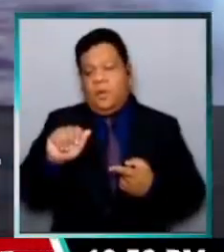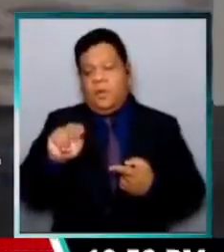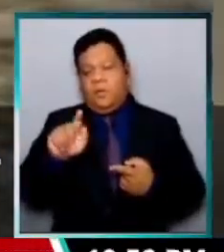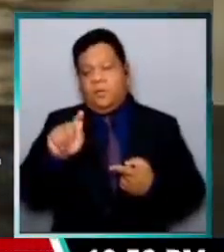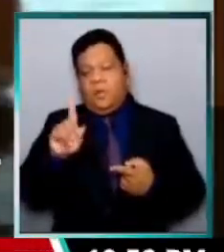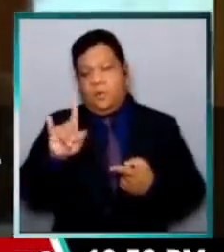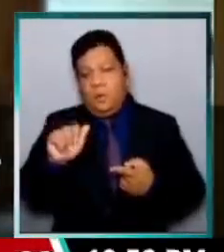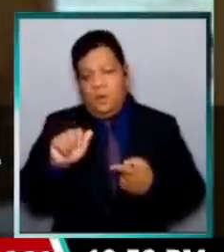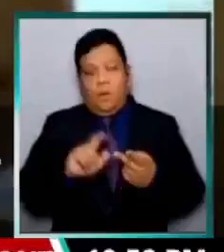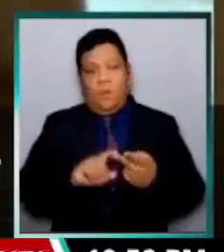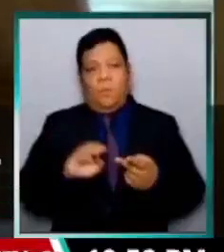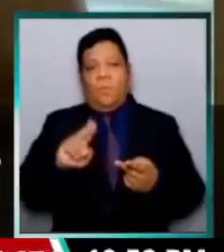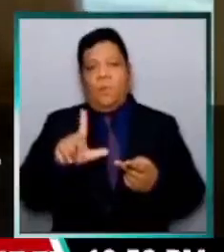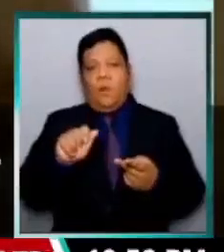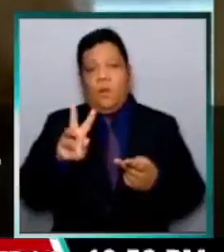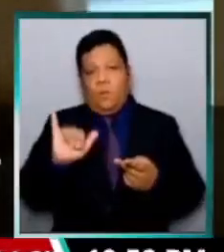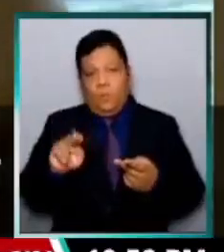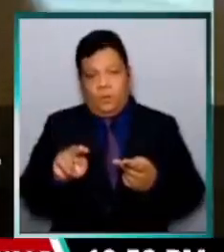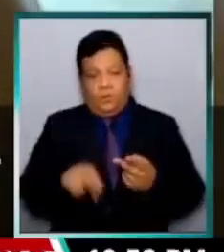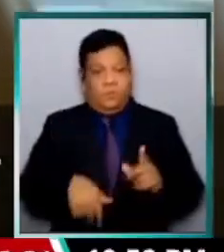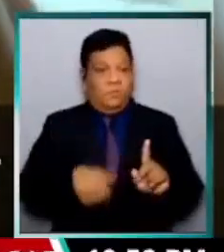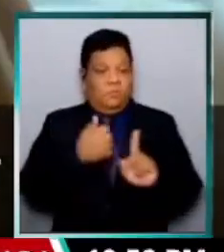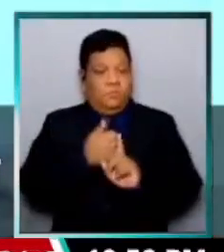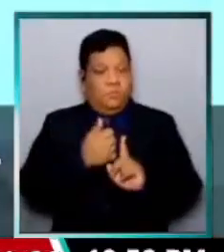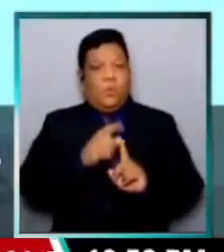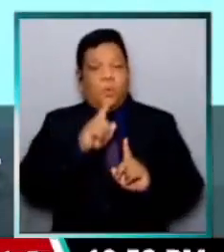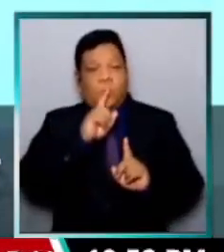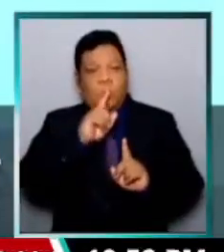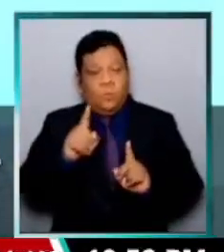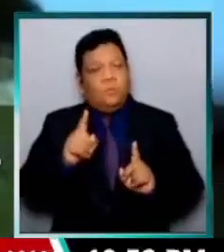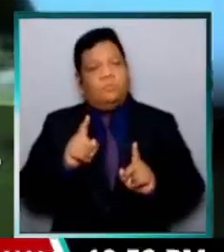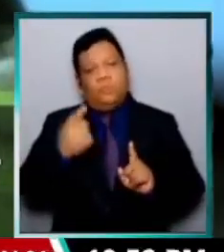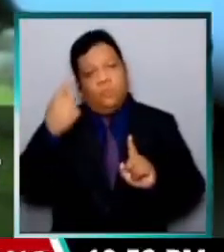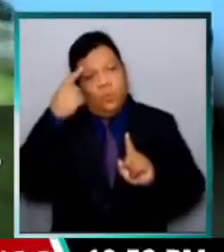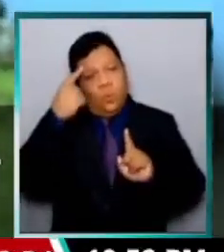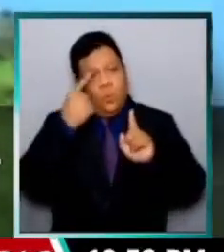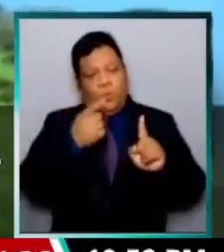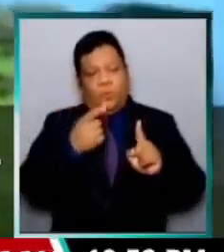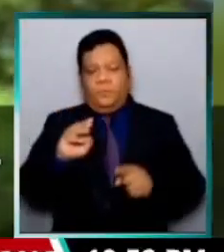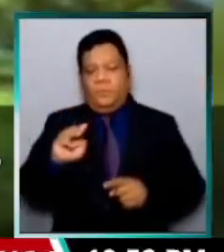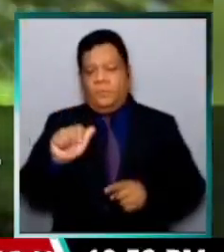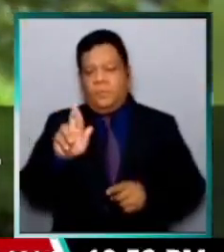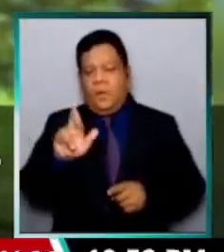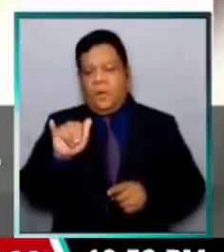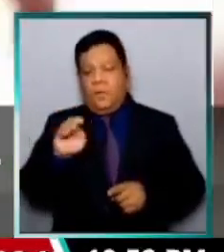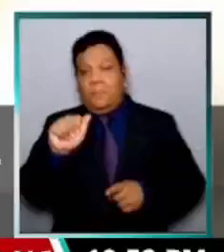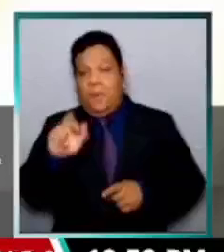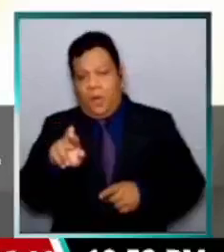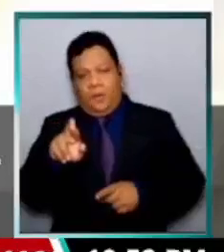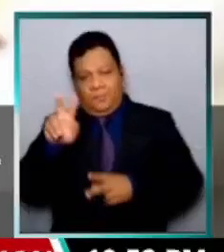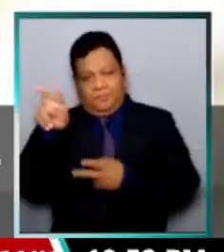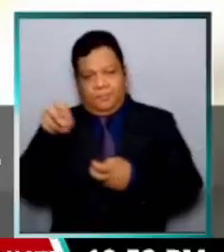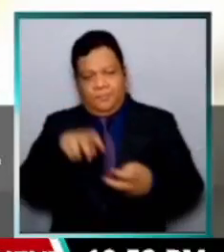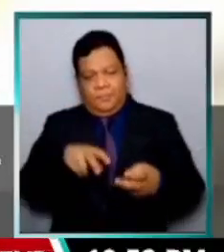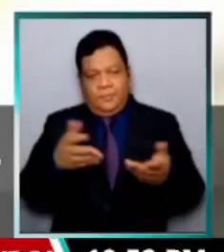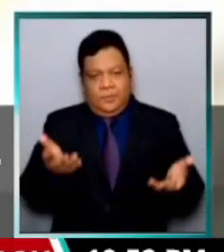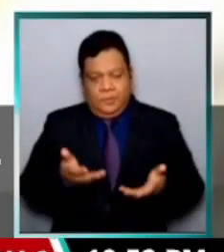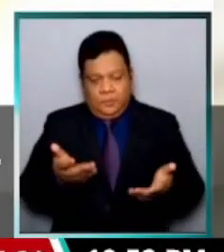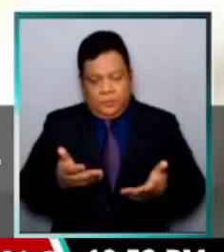Attorney Gozon-Valdes din ang nagtulak para sa local adaptations ng ilang iconic international shows gaya ng